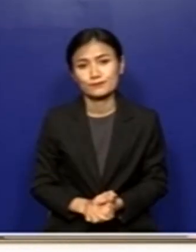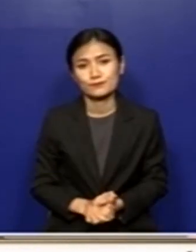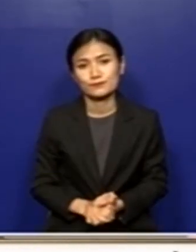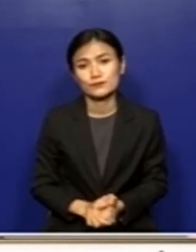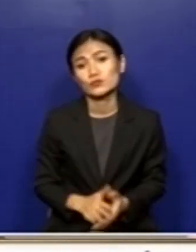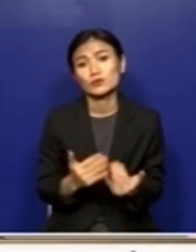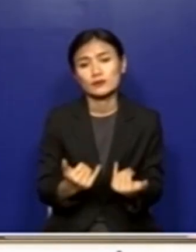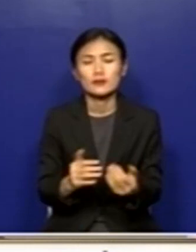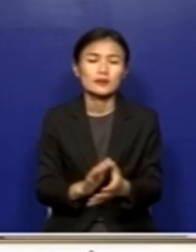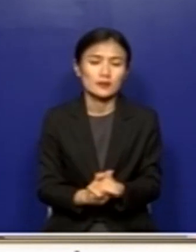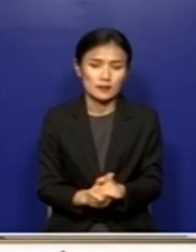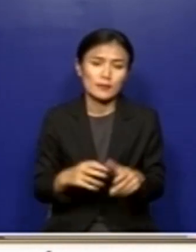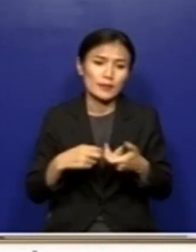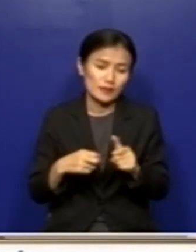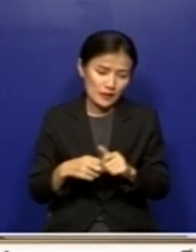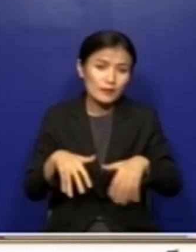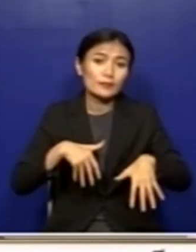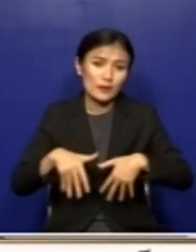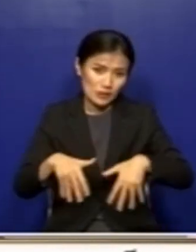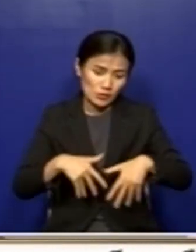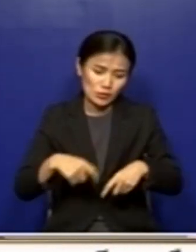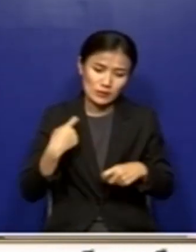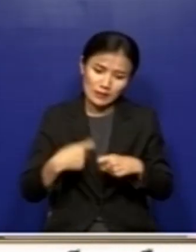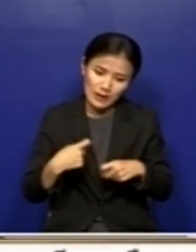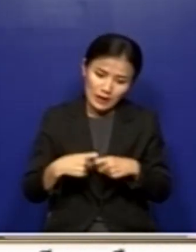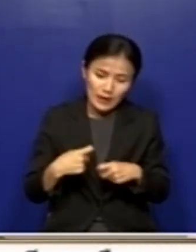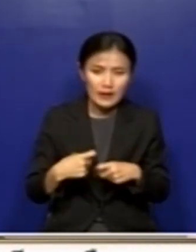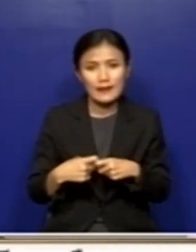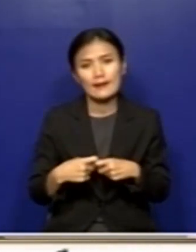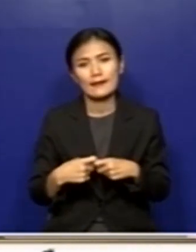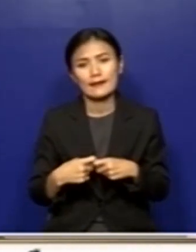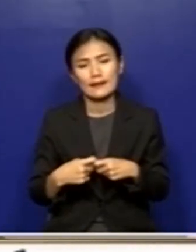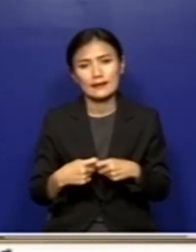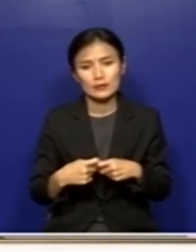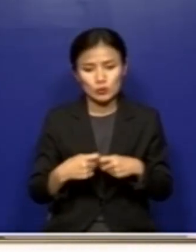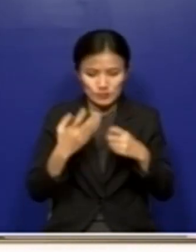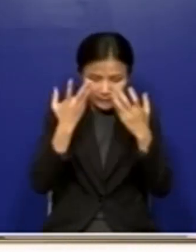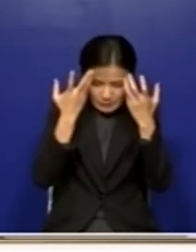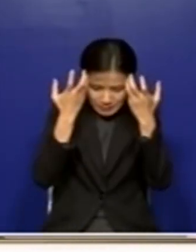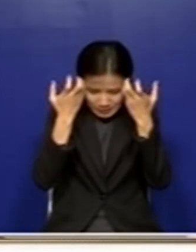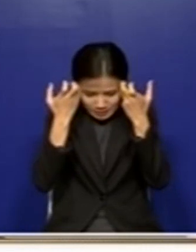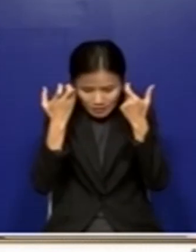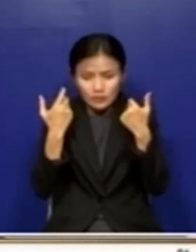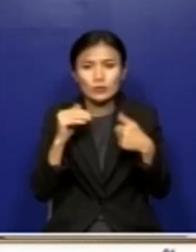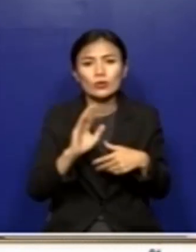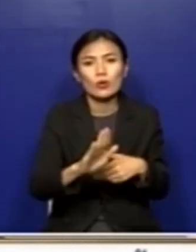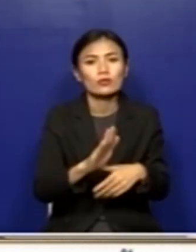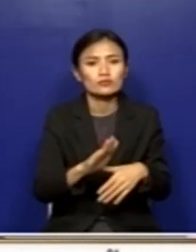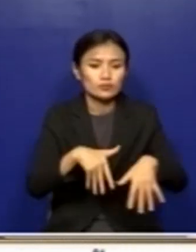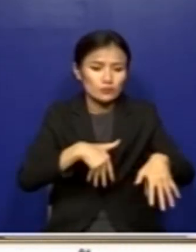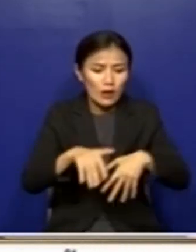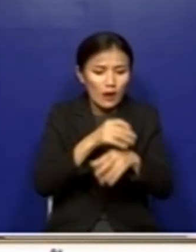ลำบากยากไร้ความเหน็ดเหนื่อยเมื่อยล้าและก็ความกังวลกับผู้สูงอายุจำนวนหนึ่ง